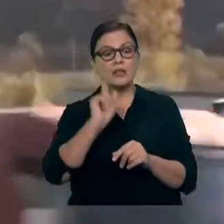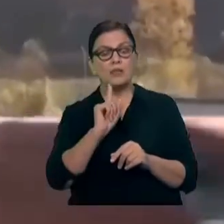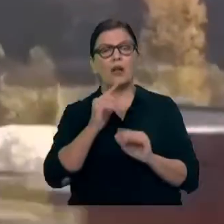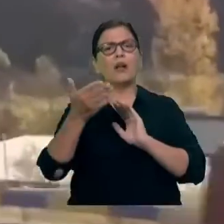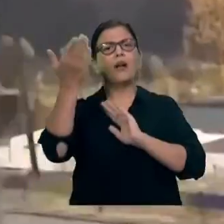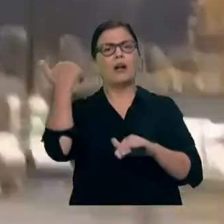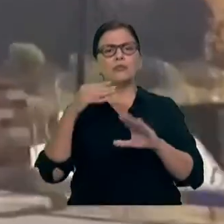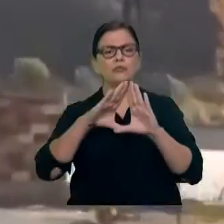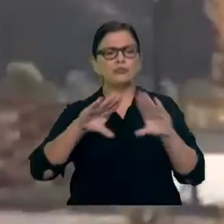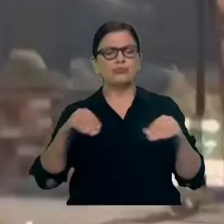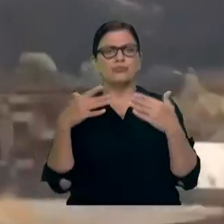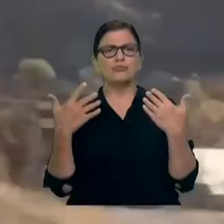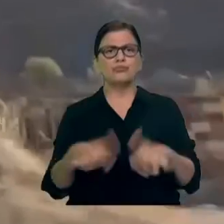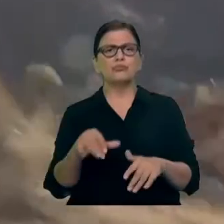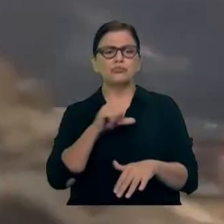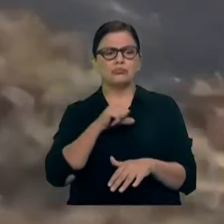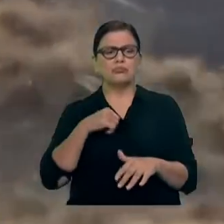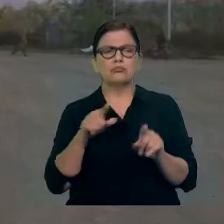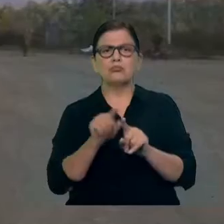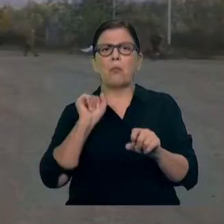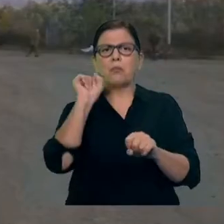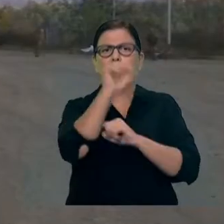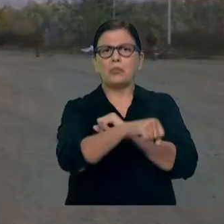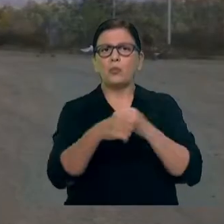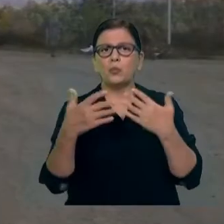çoxdan bitib. Məhz bunu əsas götürən siyasi